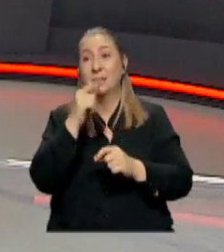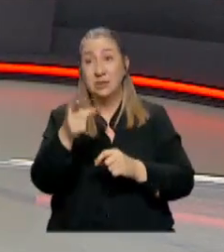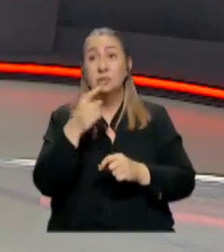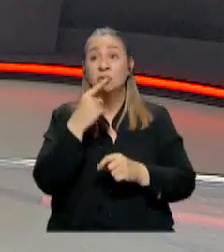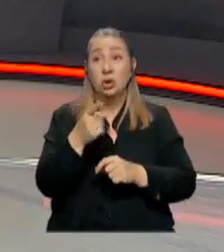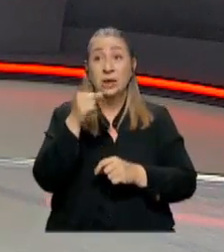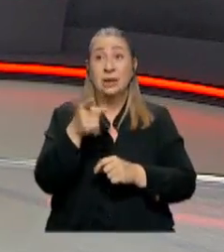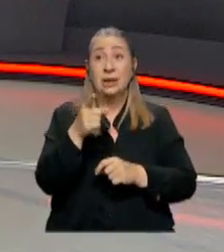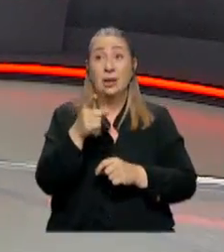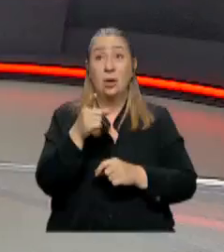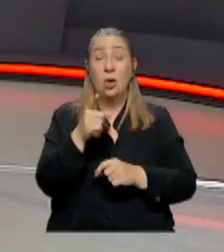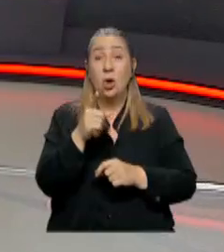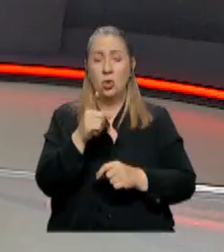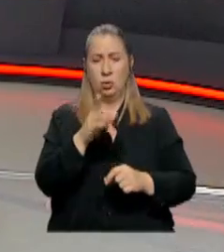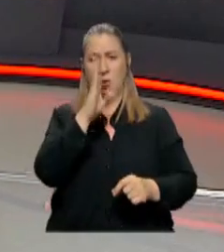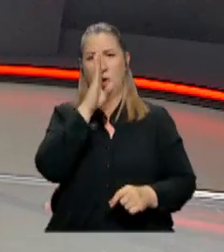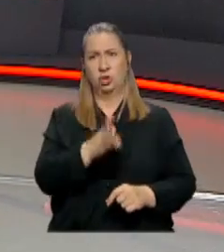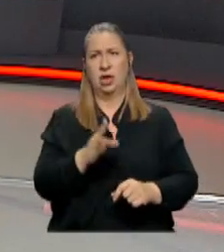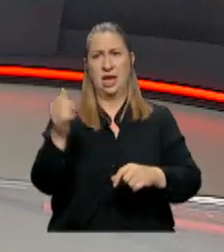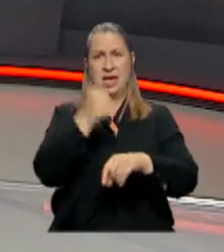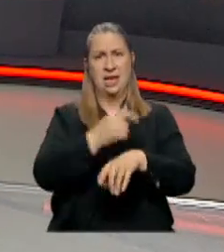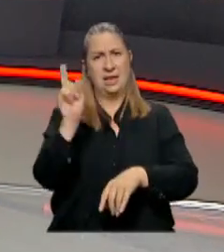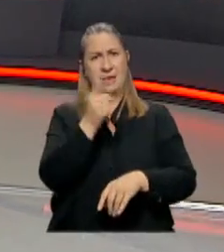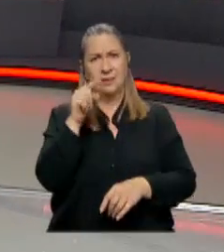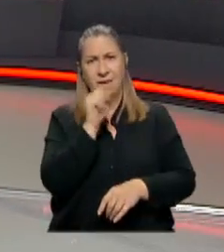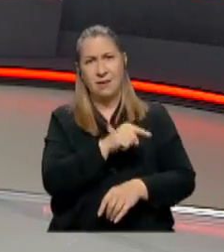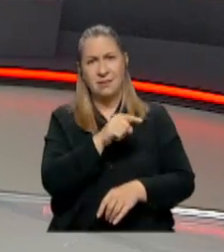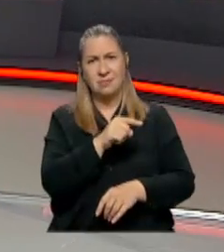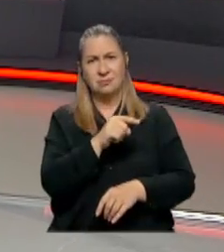ki otoriter iktidarlarda